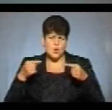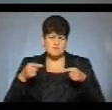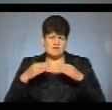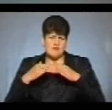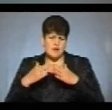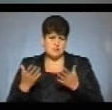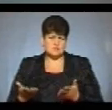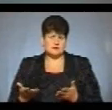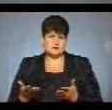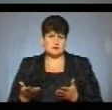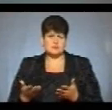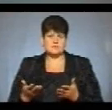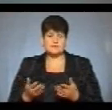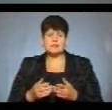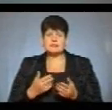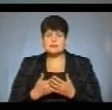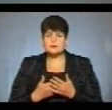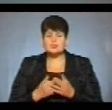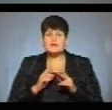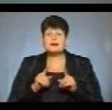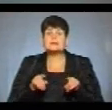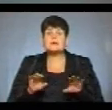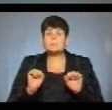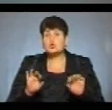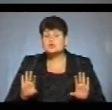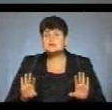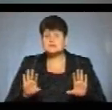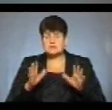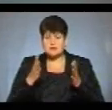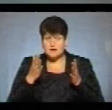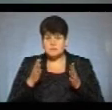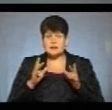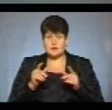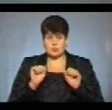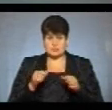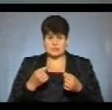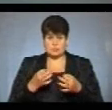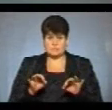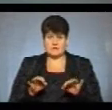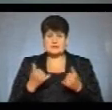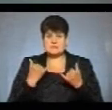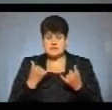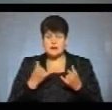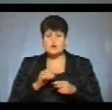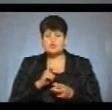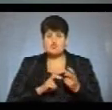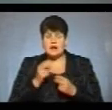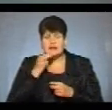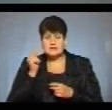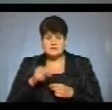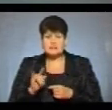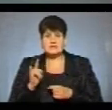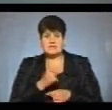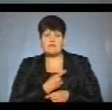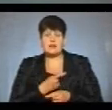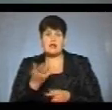було видно. Як таке могло взагалі статися, як таке могли допустити? Зараз вже шукати винно воно, але дитина в